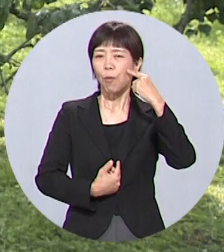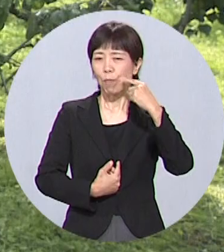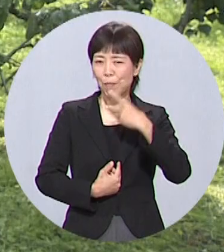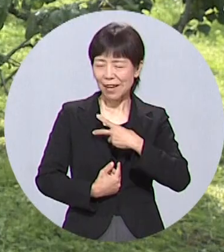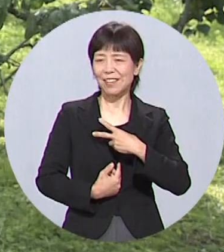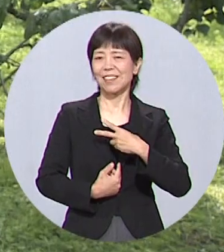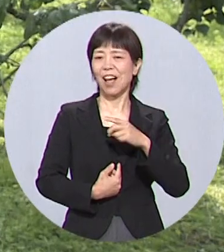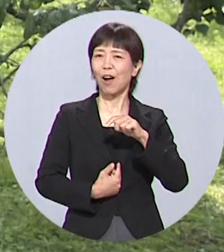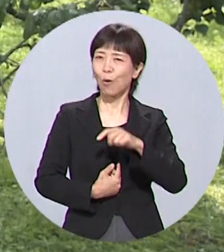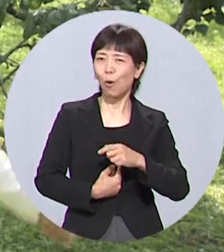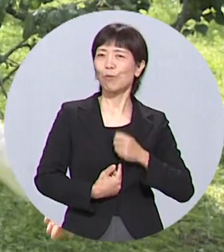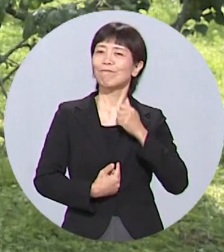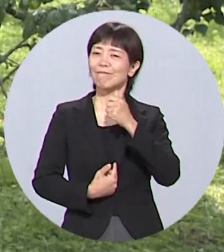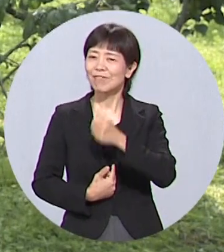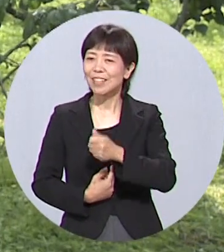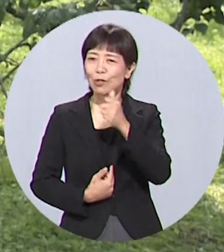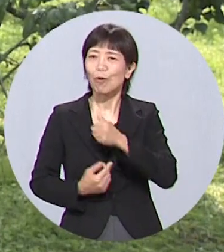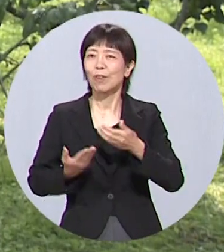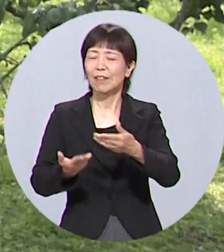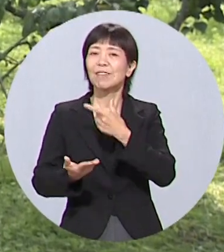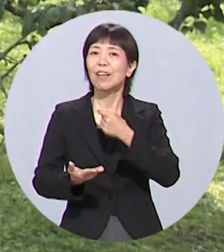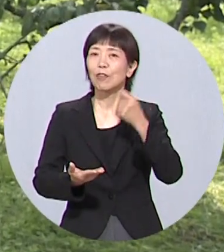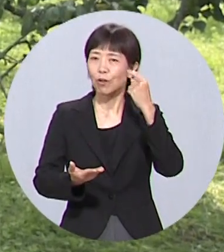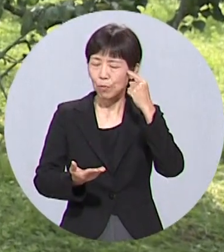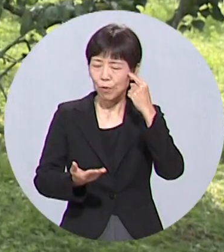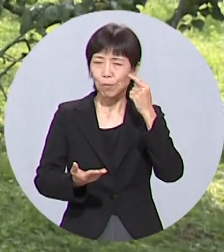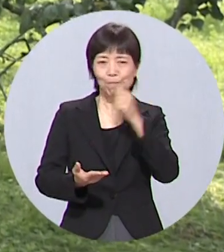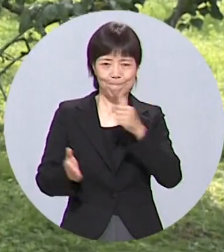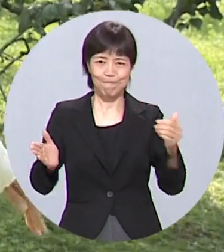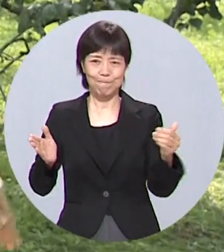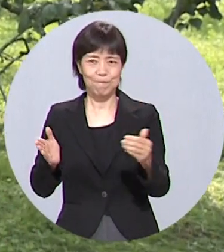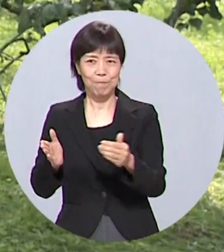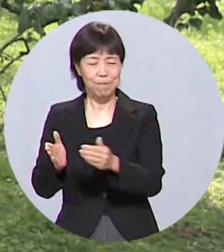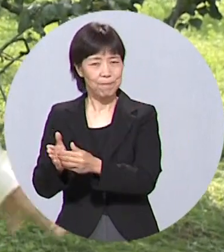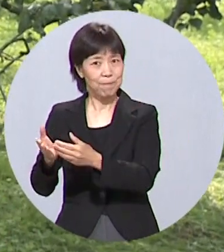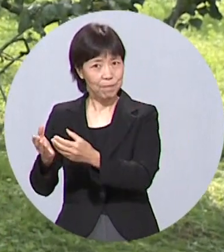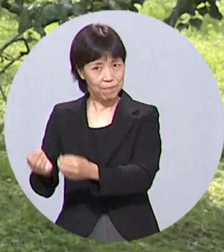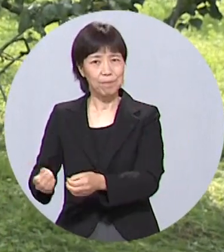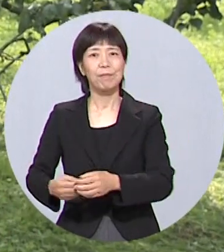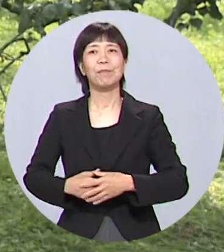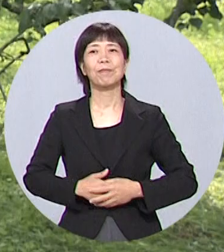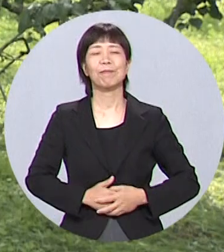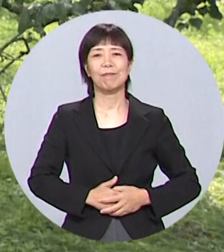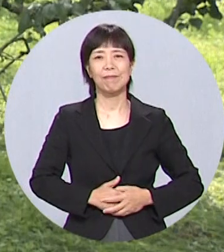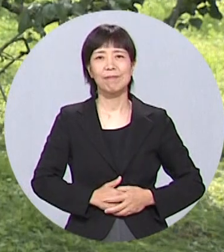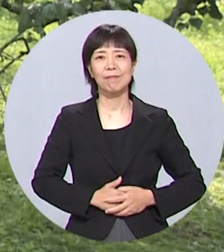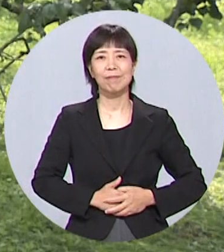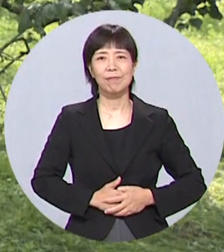調査をしに行きたいと思います。以上、梅の里越生町よりお届けしました。